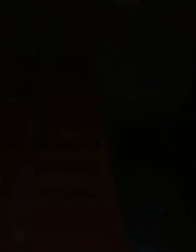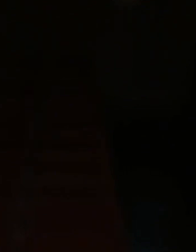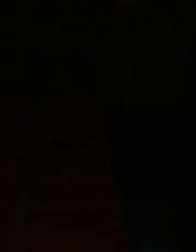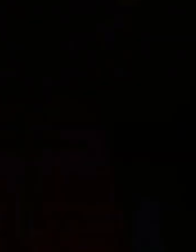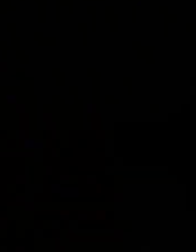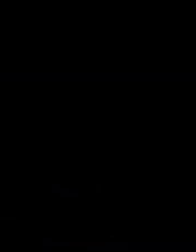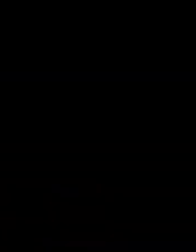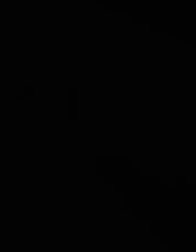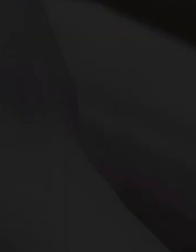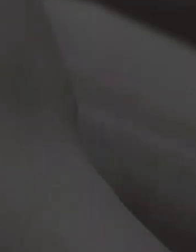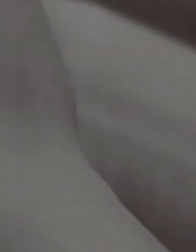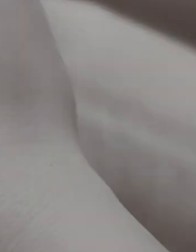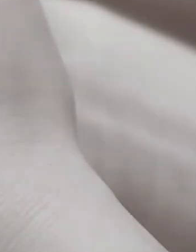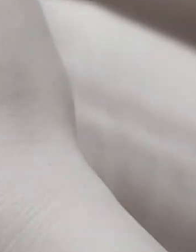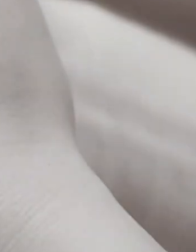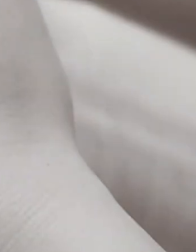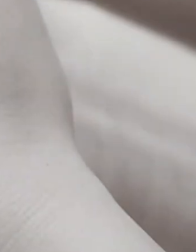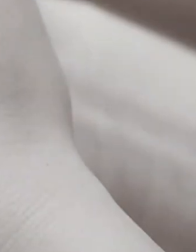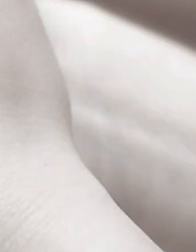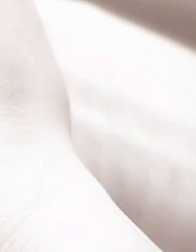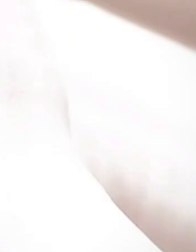같습니다.